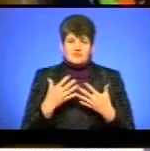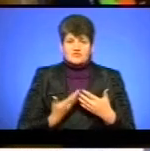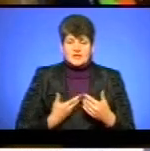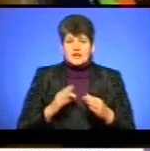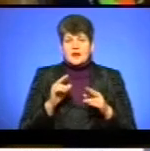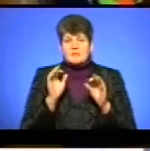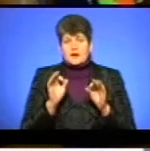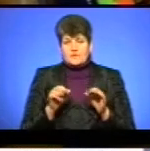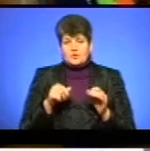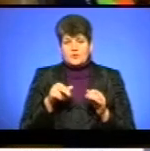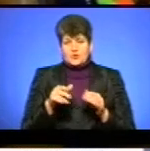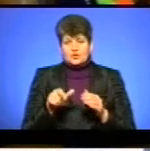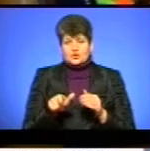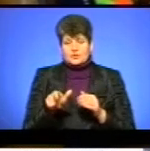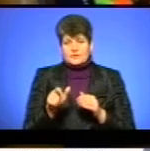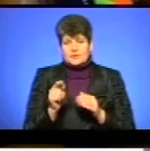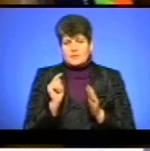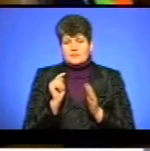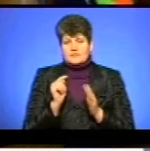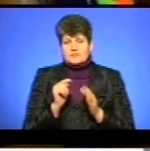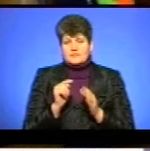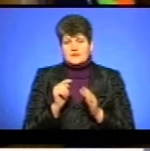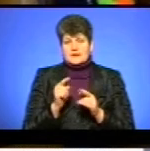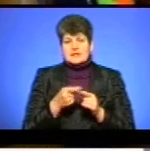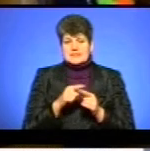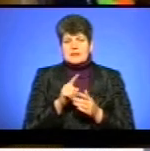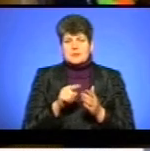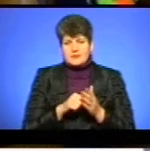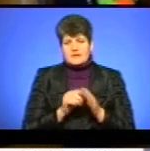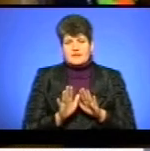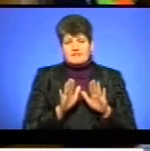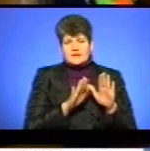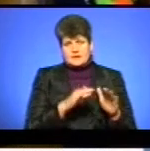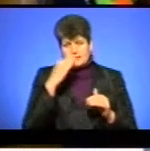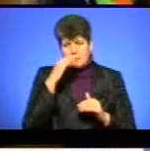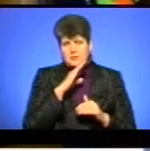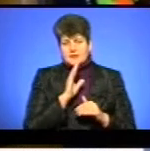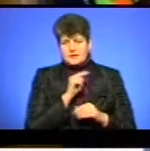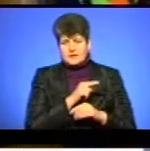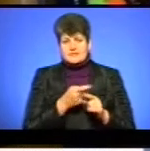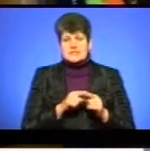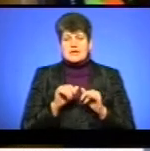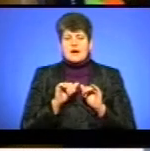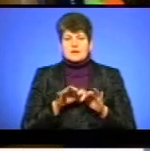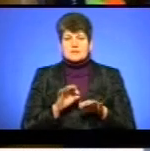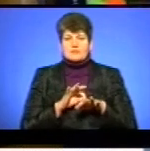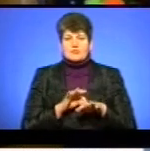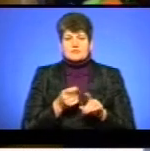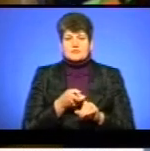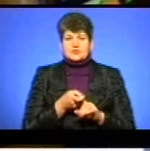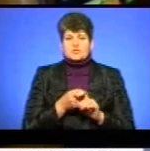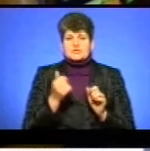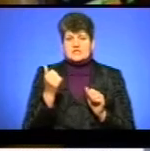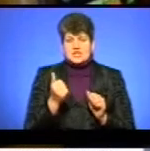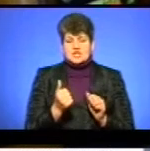дорогу, я думаю, вони покладають це питання більше на батьків. Така акція проводиться в рамках тижня